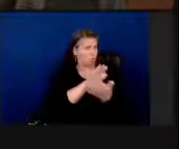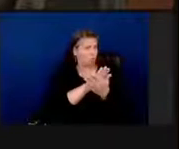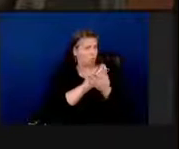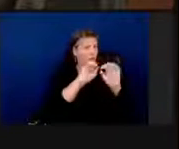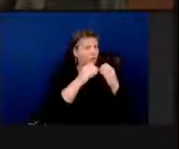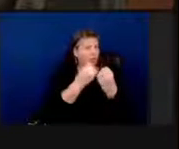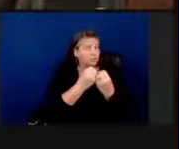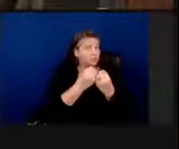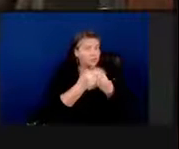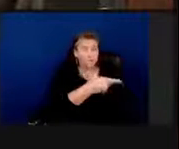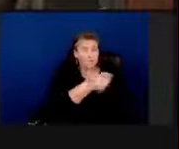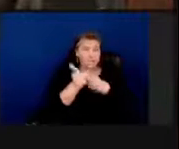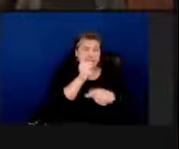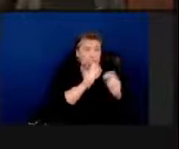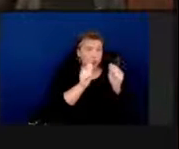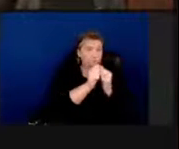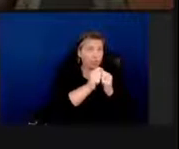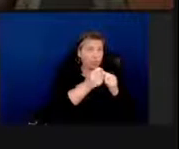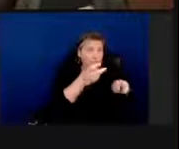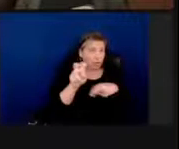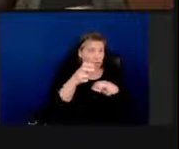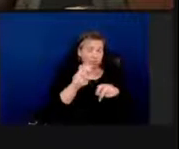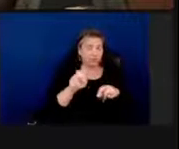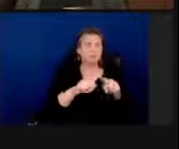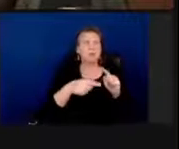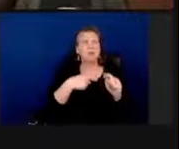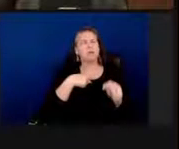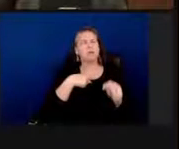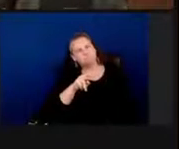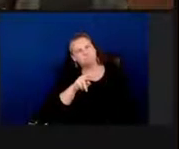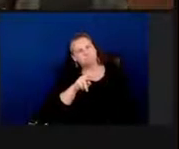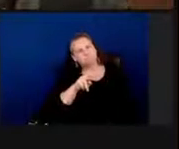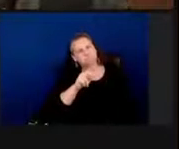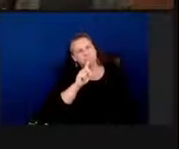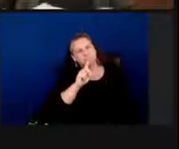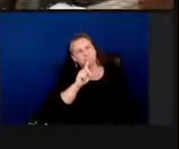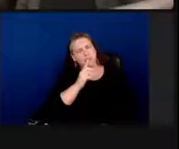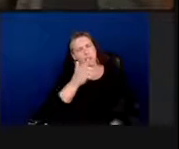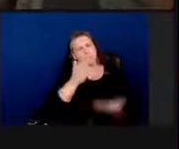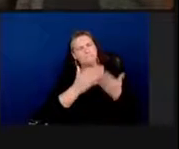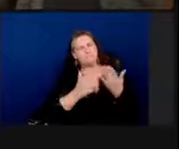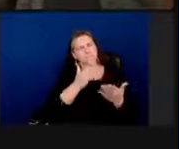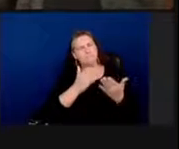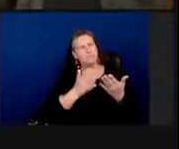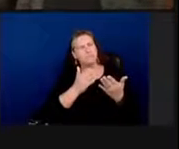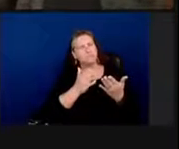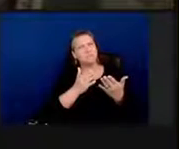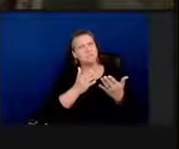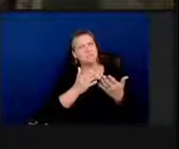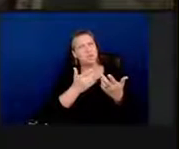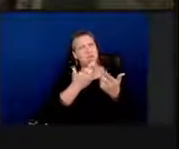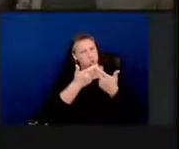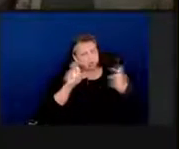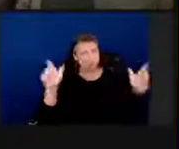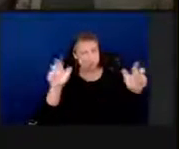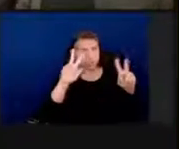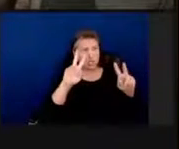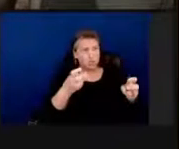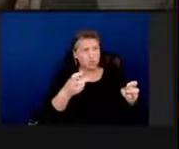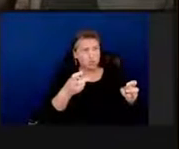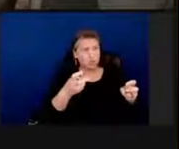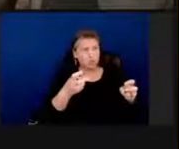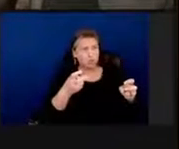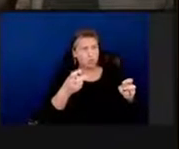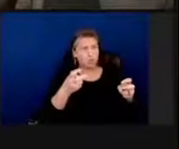ارتباطها بالمكاتب المدارس، ولكن طرأ على عقلي بأن هذه المسألة قد تكون